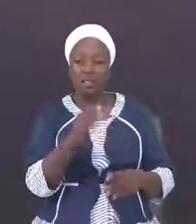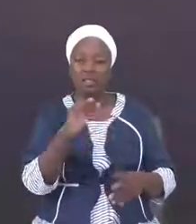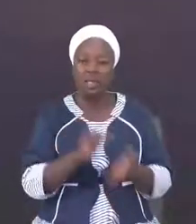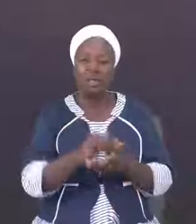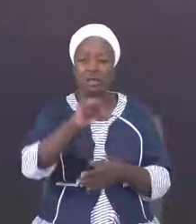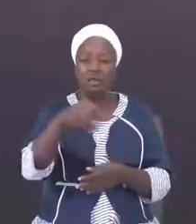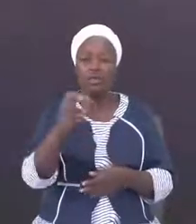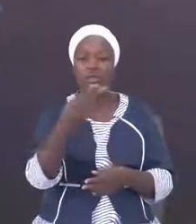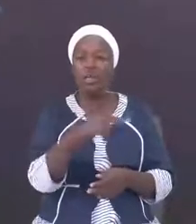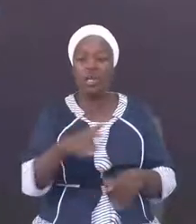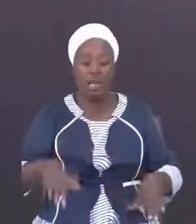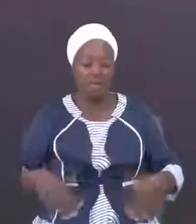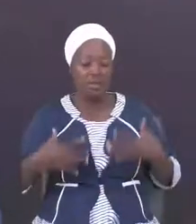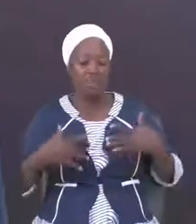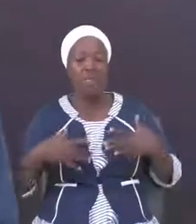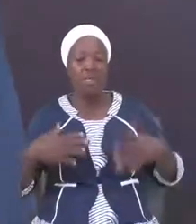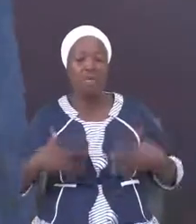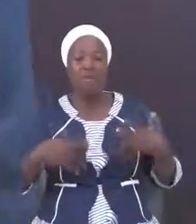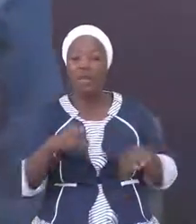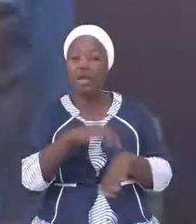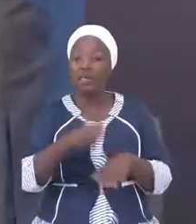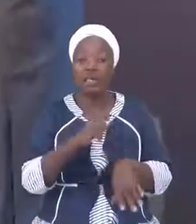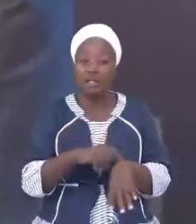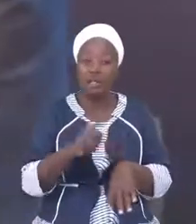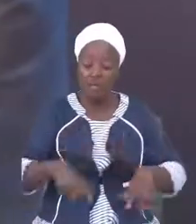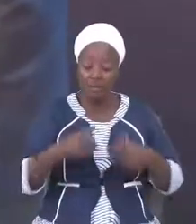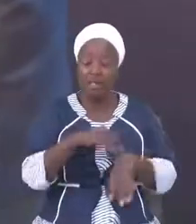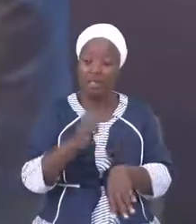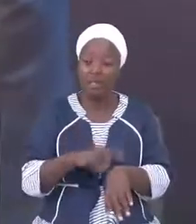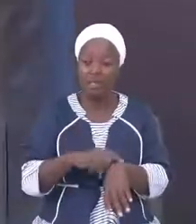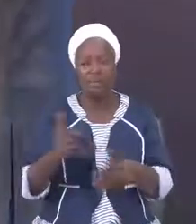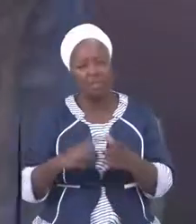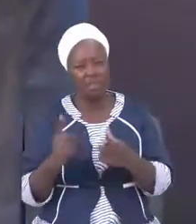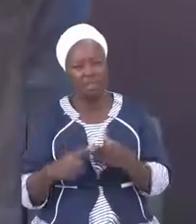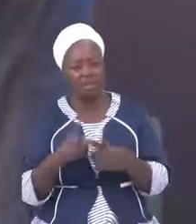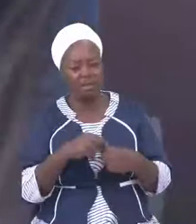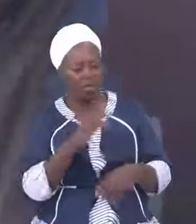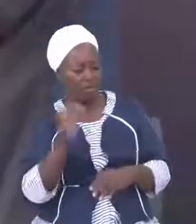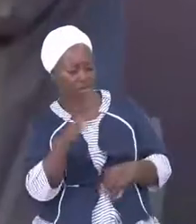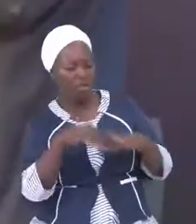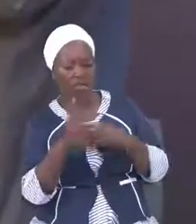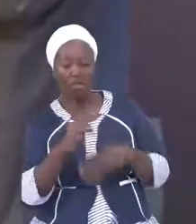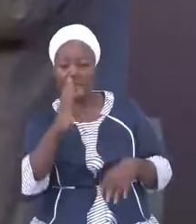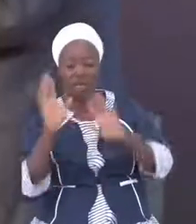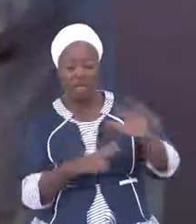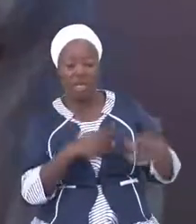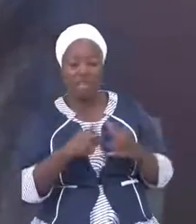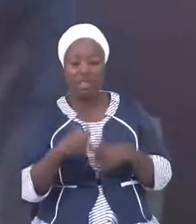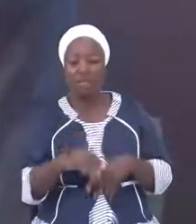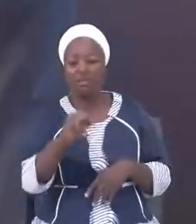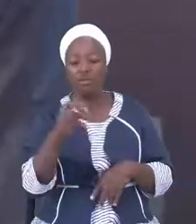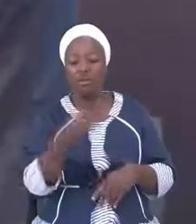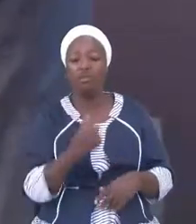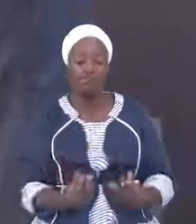que Christ a dit, Jonas a vécu en un temps donné. Jonas était